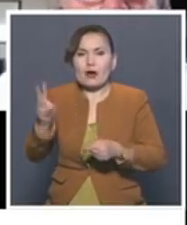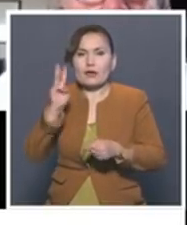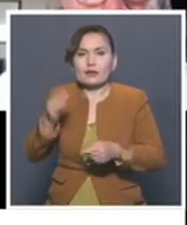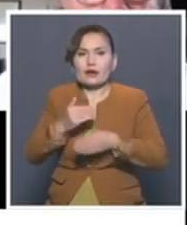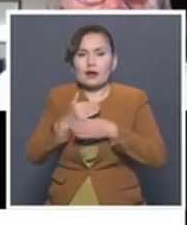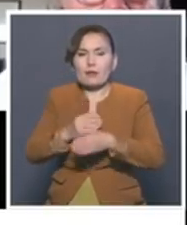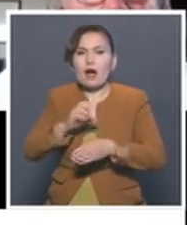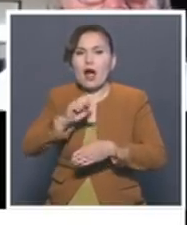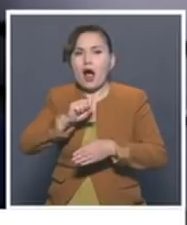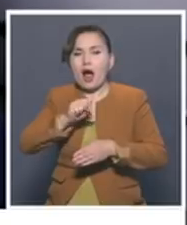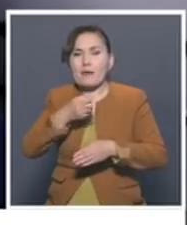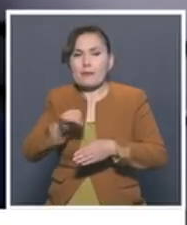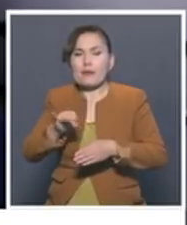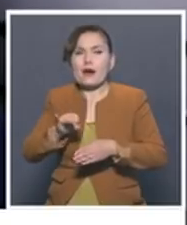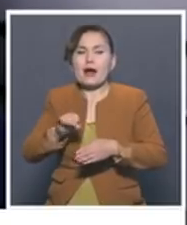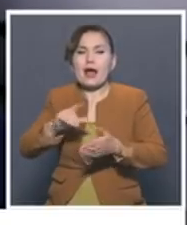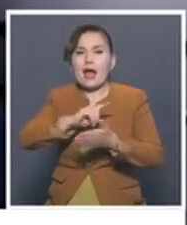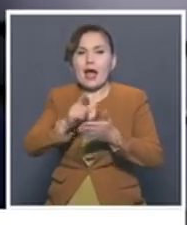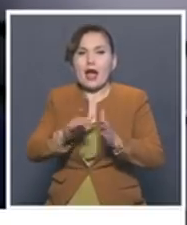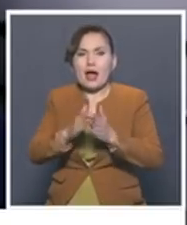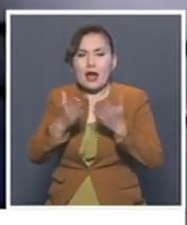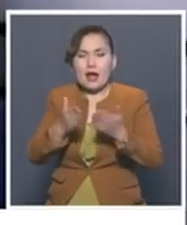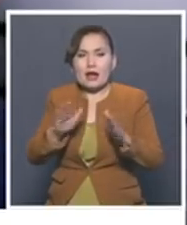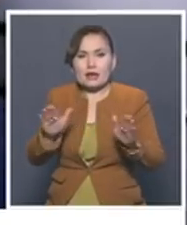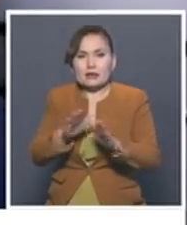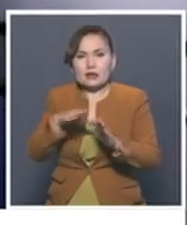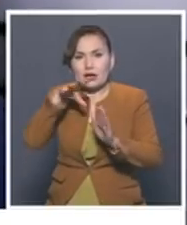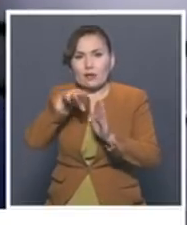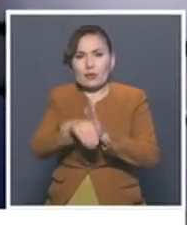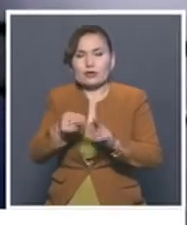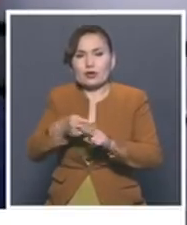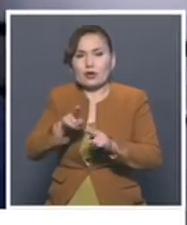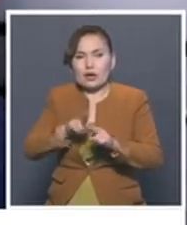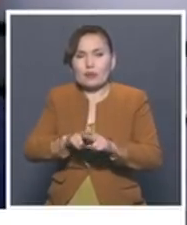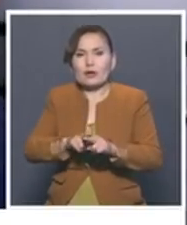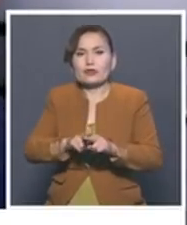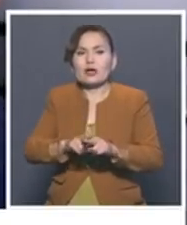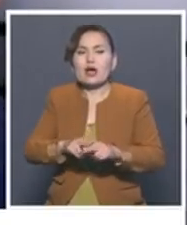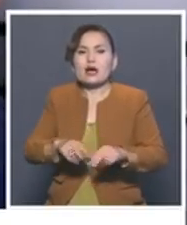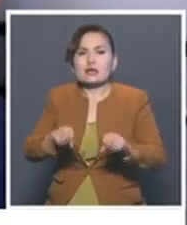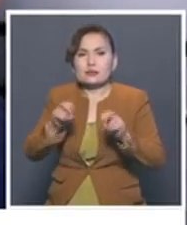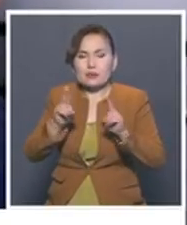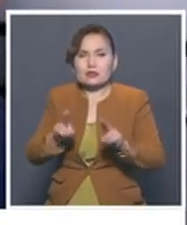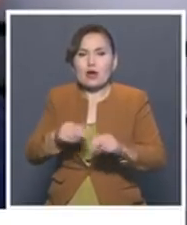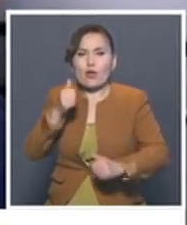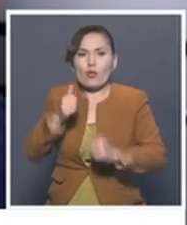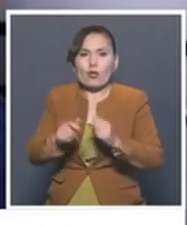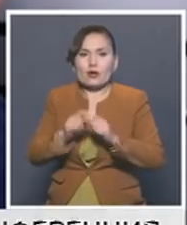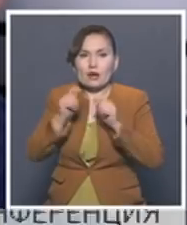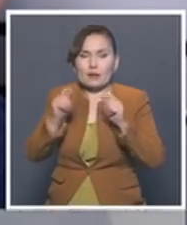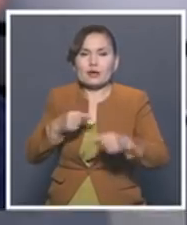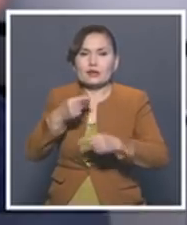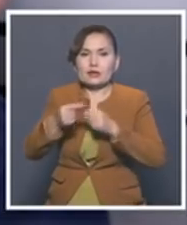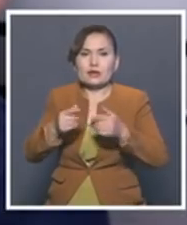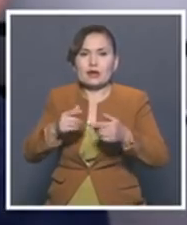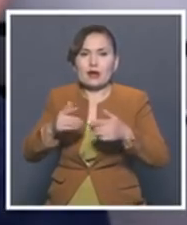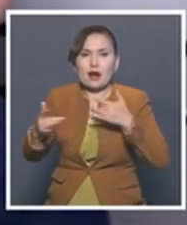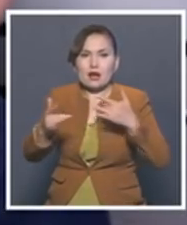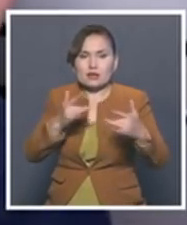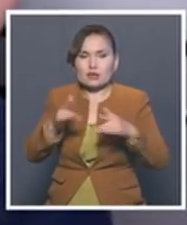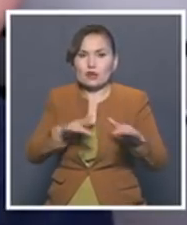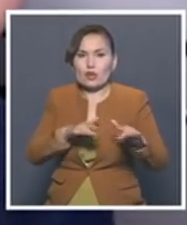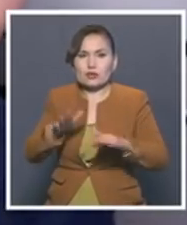Абай әндерін жинақтап кітап етіп басып шығармақ. Және Абай өлеңдерін оқудан челлендж ұйымдастырып, арнайы онлайн концерт